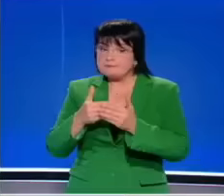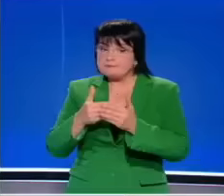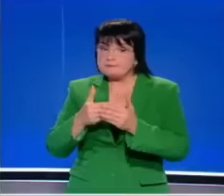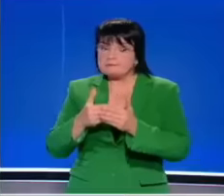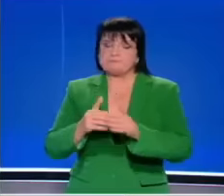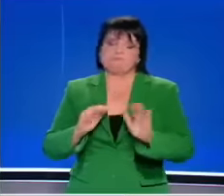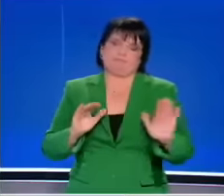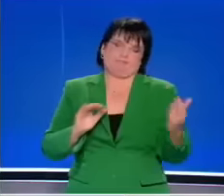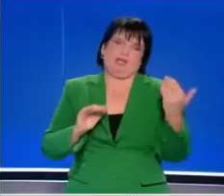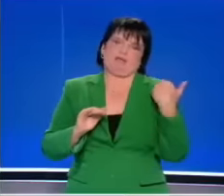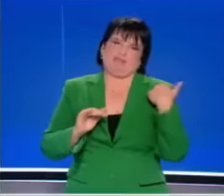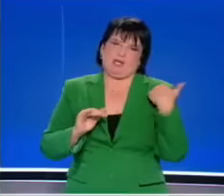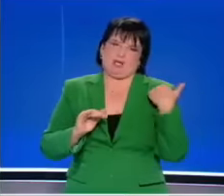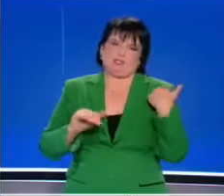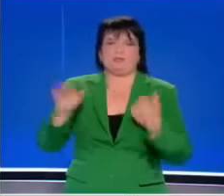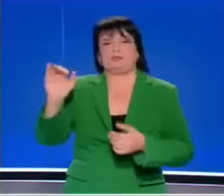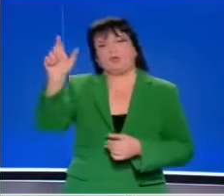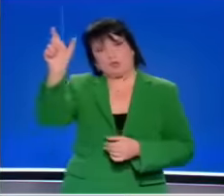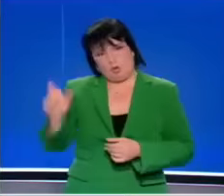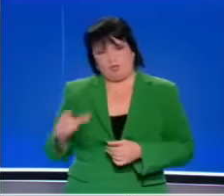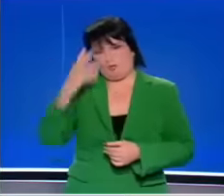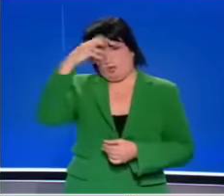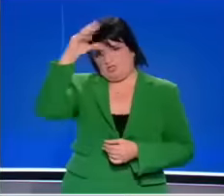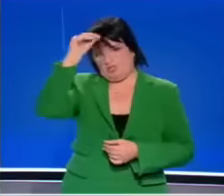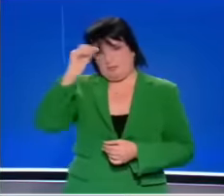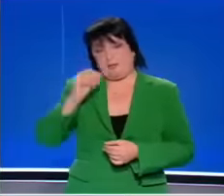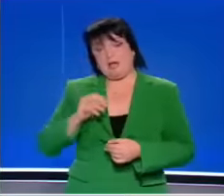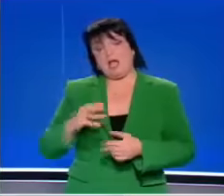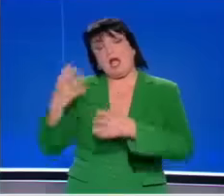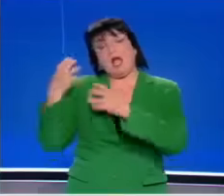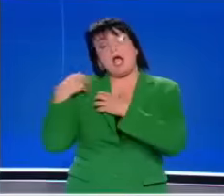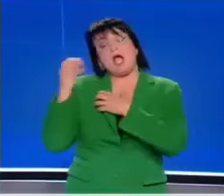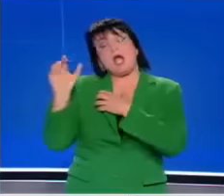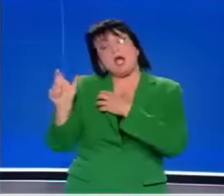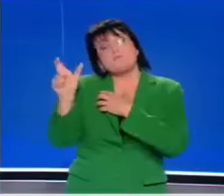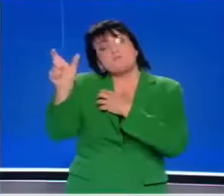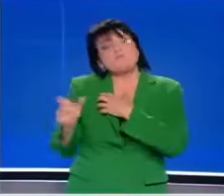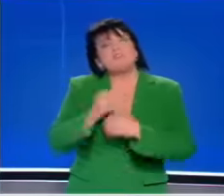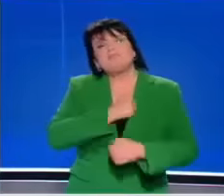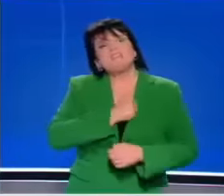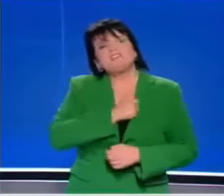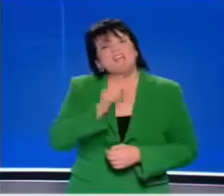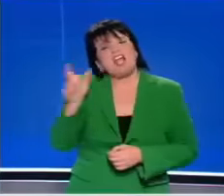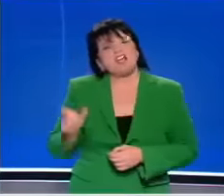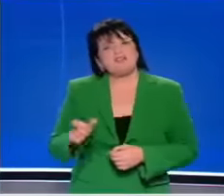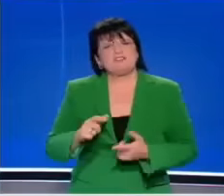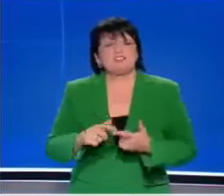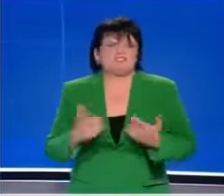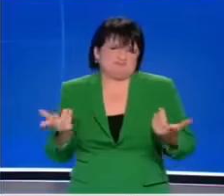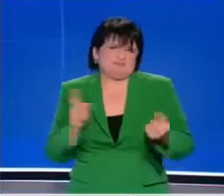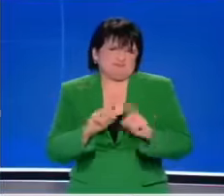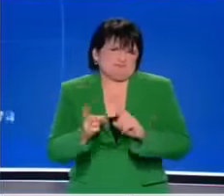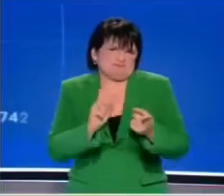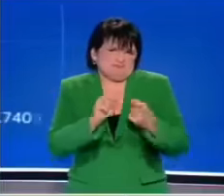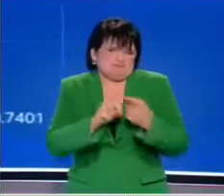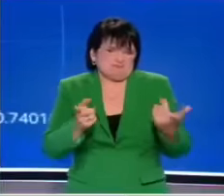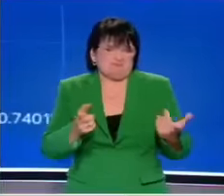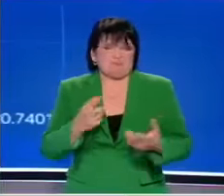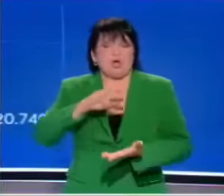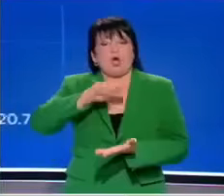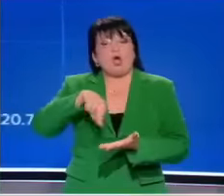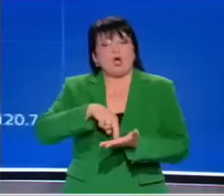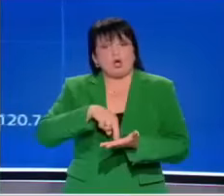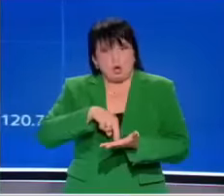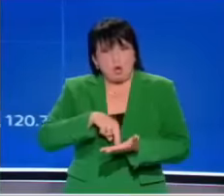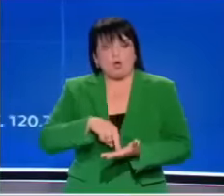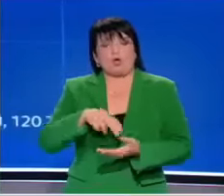για αυτή την ερώτηση μπορείτε να ρωτήσετε τον αλέξη τσίπρα πιστεύω δική σας εκτίμηση ρωτά η δικά μου εκτίμηση είναι ότι ο ό άλτε βρίσκεστε έι δεν ι διά μου εκτίμηση είναι ότι ο ρόλος που